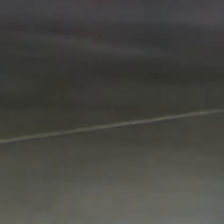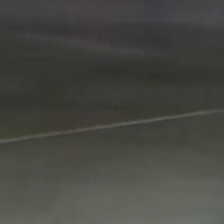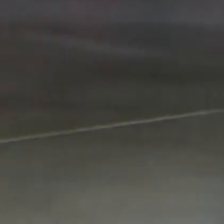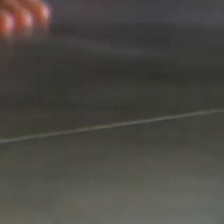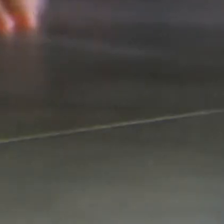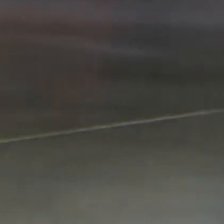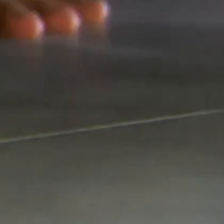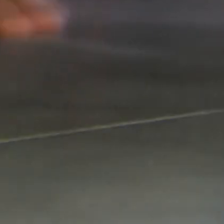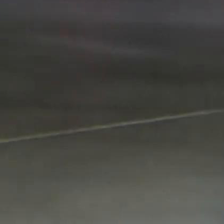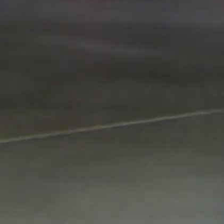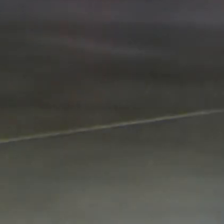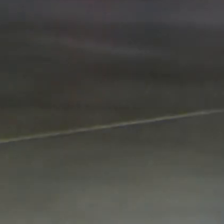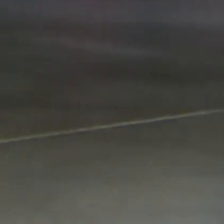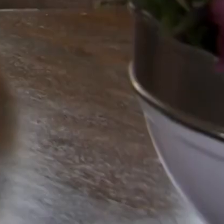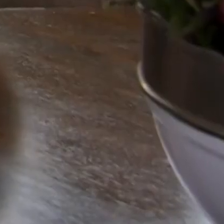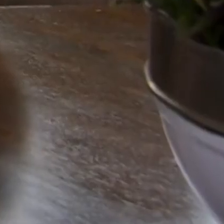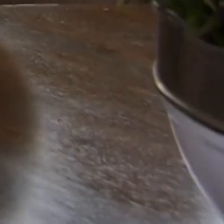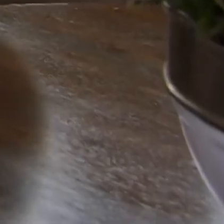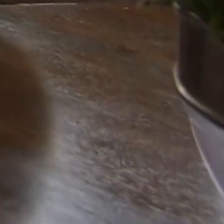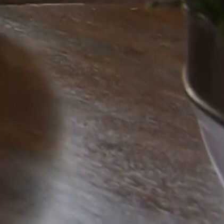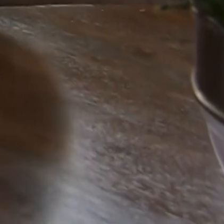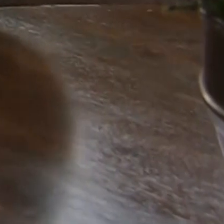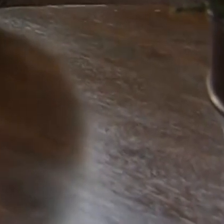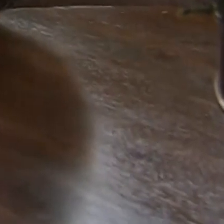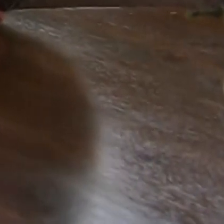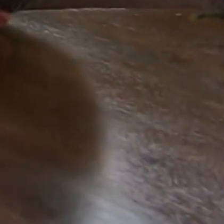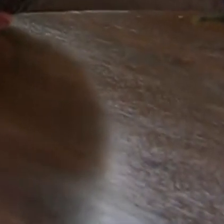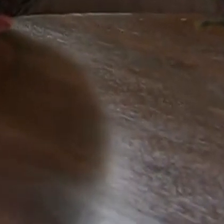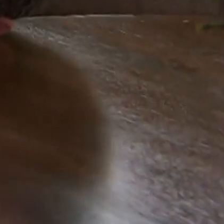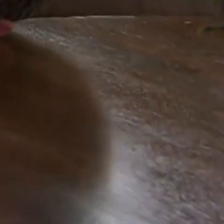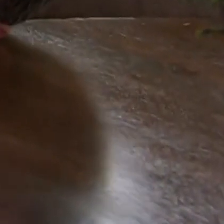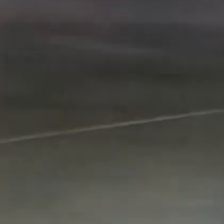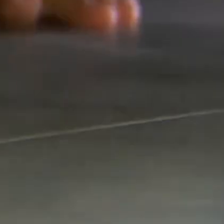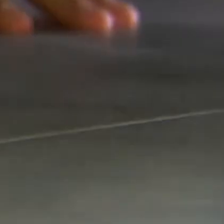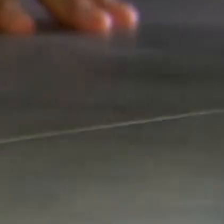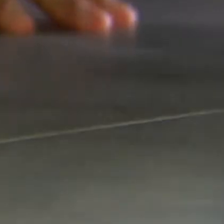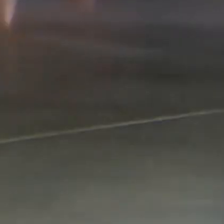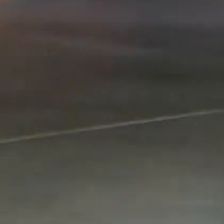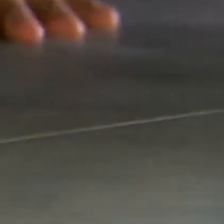santim kalmış. Sarp ısrarla bilyeye uzanmaya çalışırken tarantula kıpırtısız.